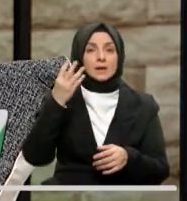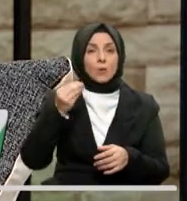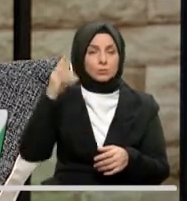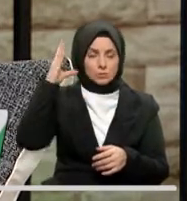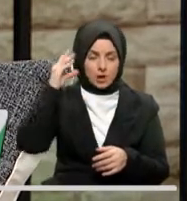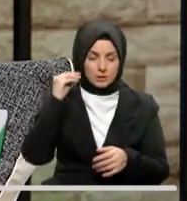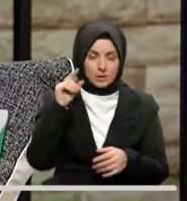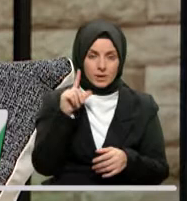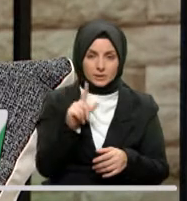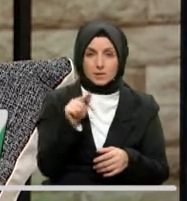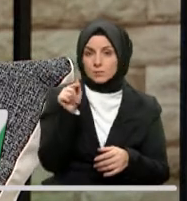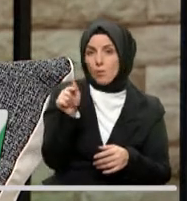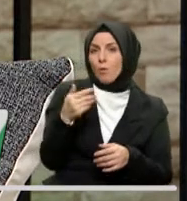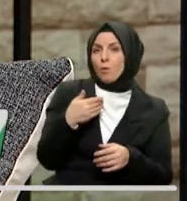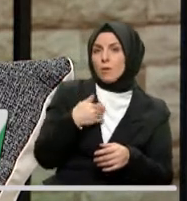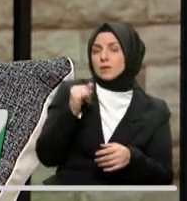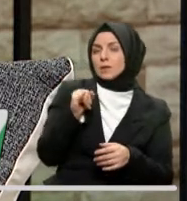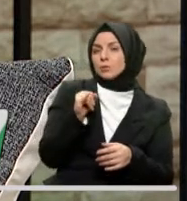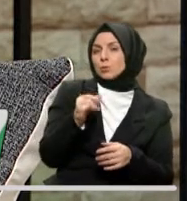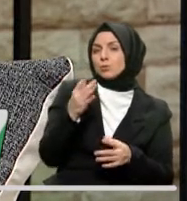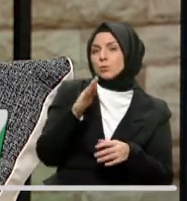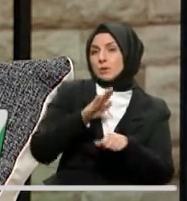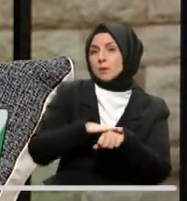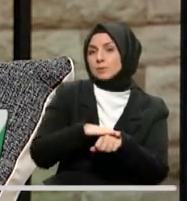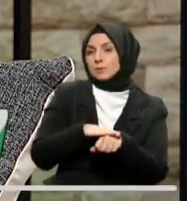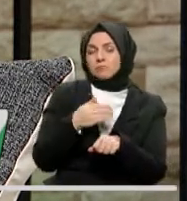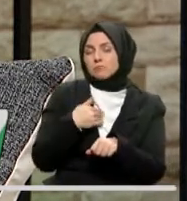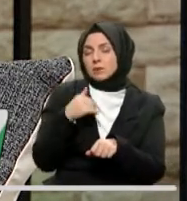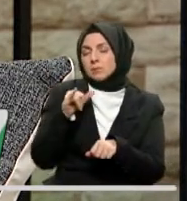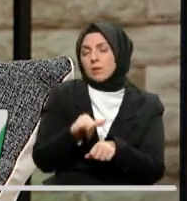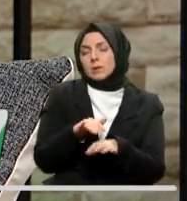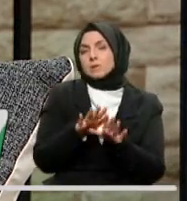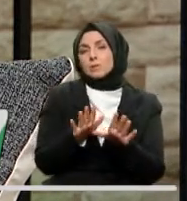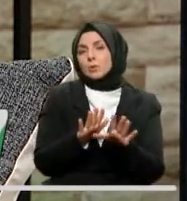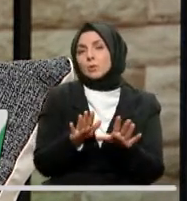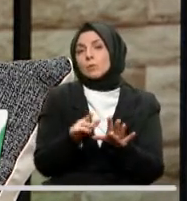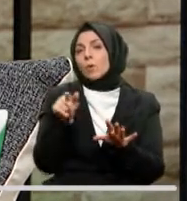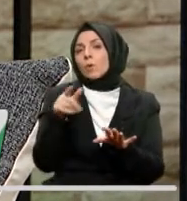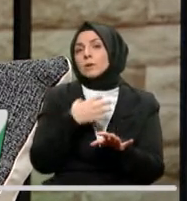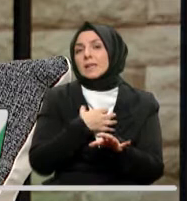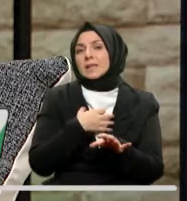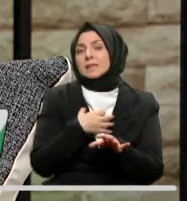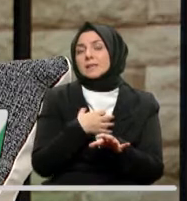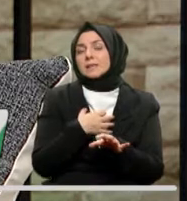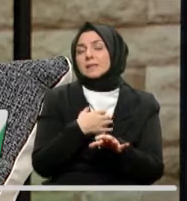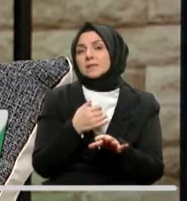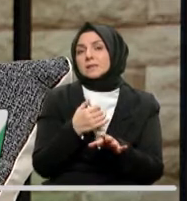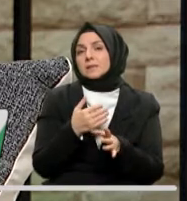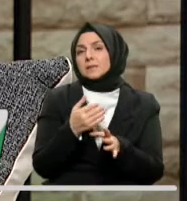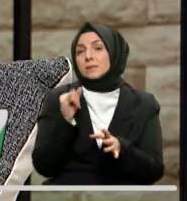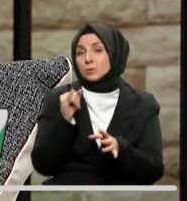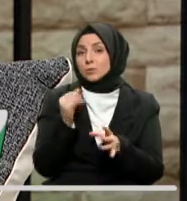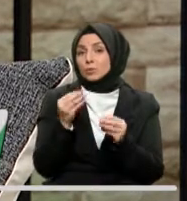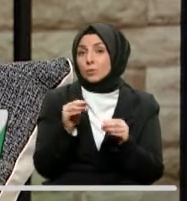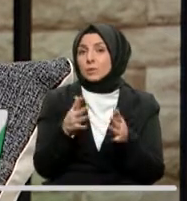kişi bana böyle davrandı Ben bunu hak ettiğim için değil bakalım o bana neden böyle davrandı yahut bir kişi geldi de ki